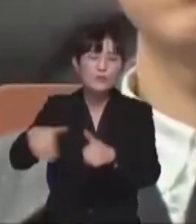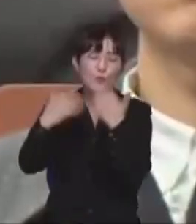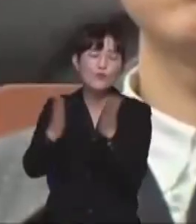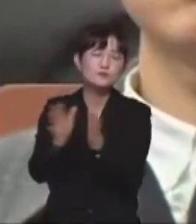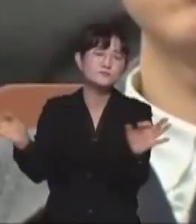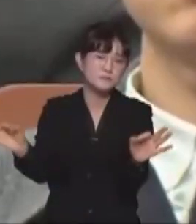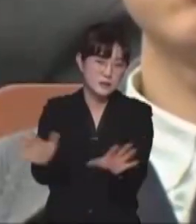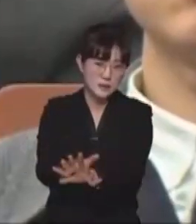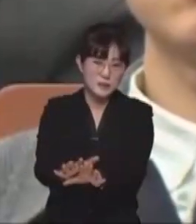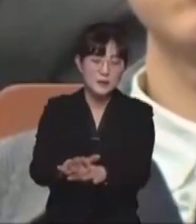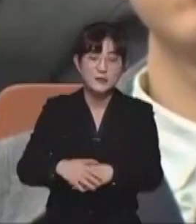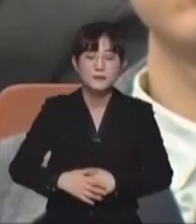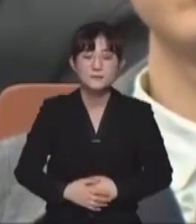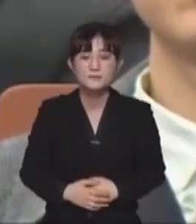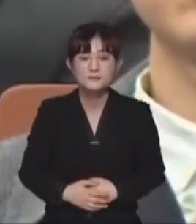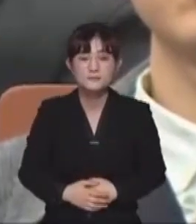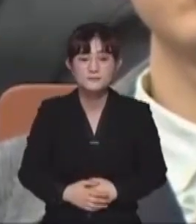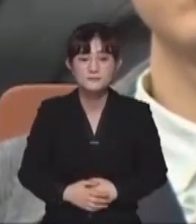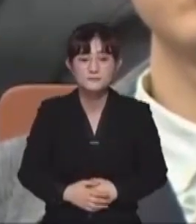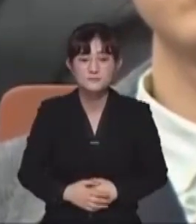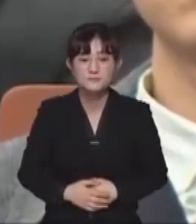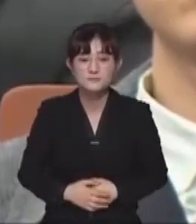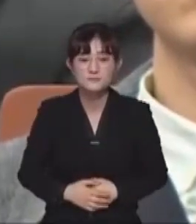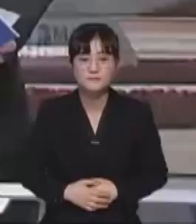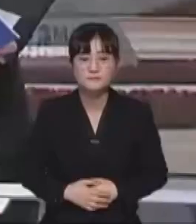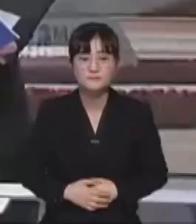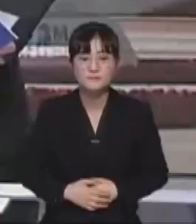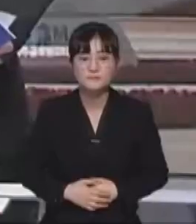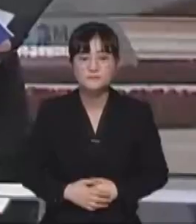큽니다. KBC 강동일입니다.